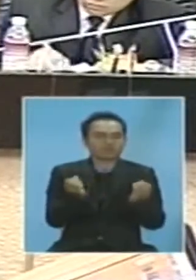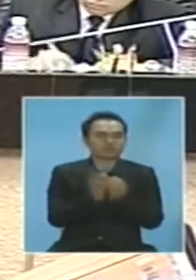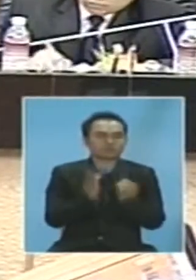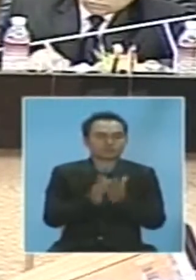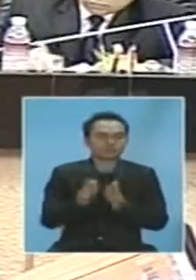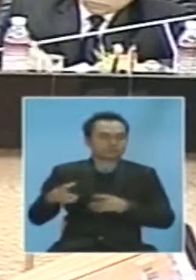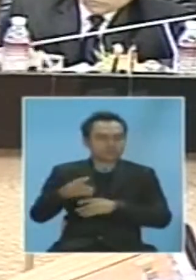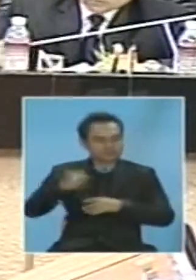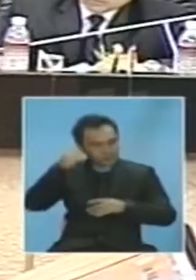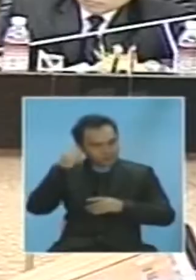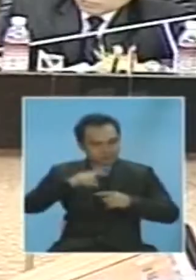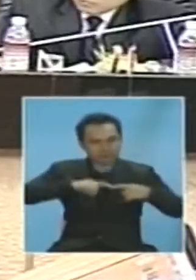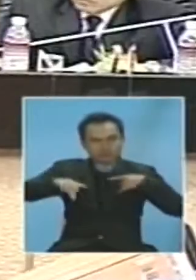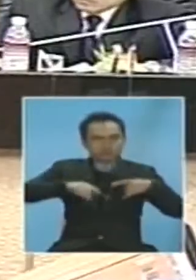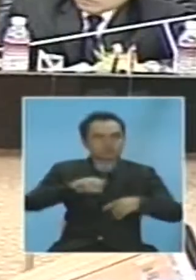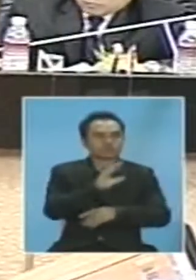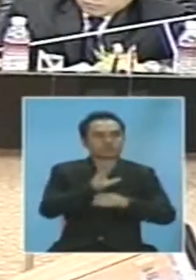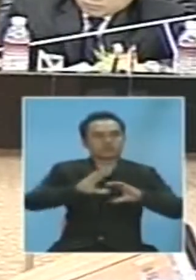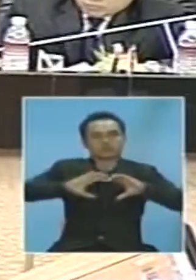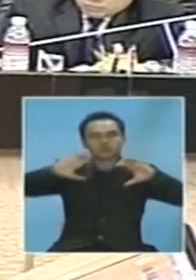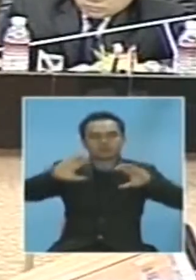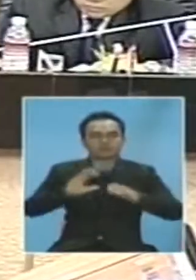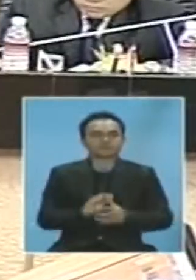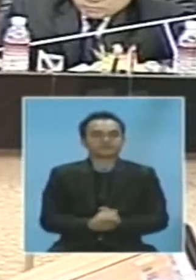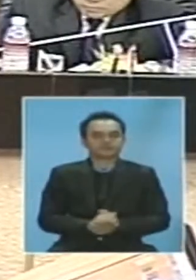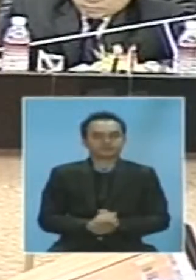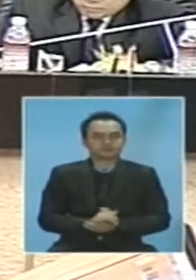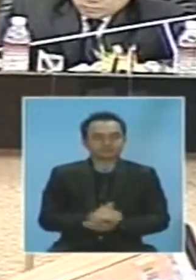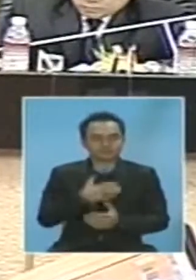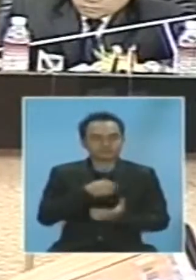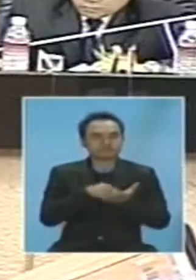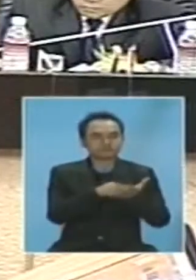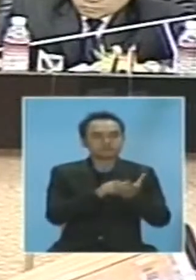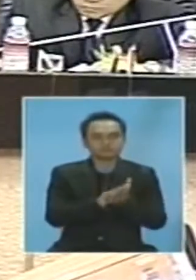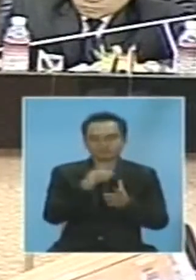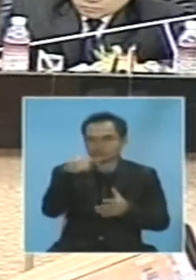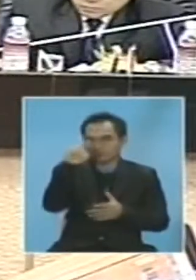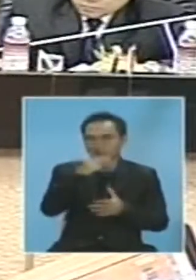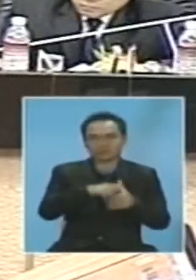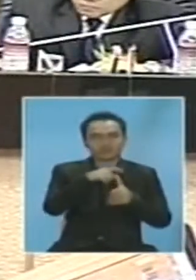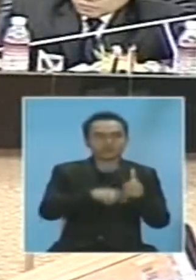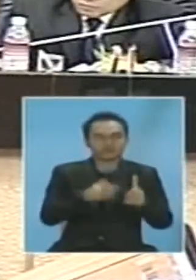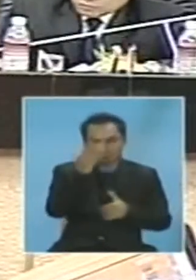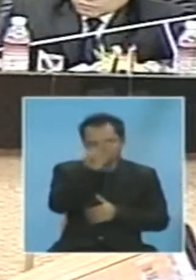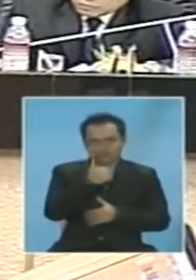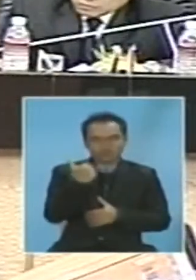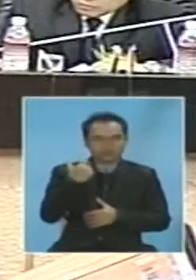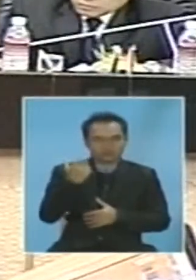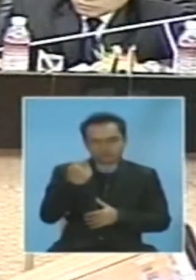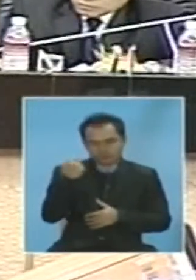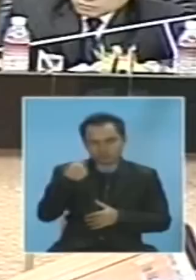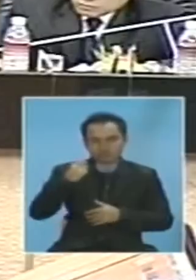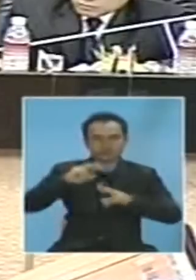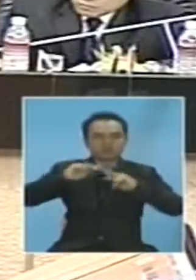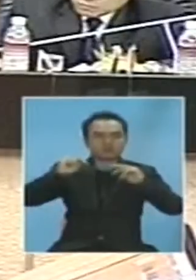องโดยตรงต่อรัฐบาลของดิฉันทั้งสิ้นค่ะอาทิเช่นนายอภิสิทธิ์เวชชาชีวะ